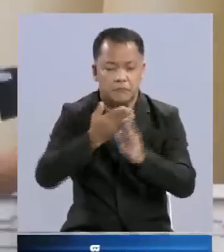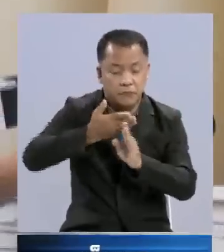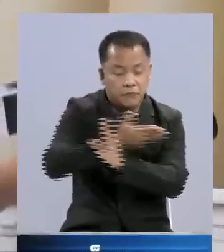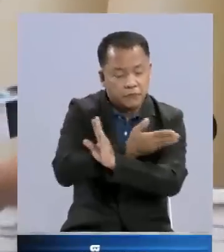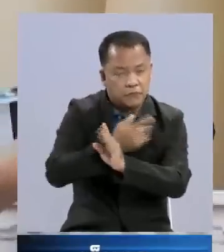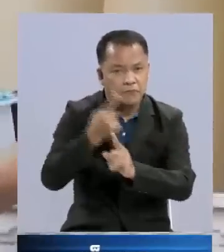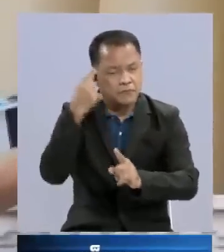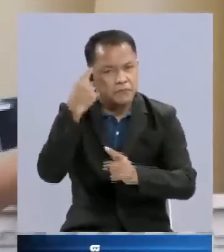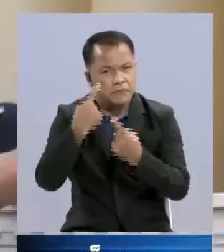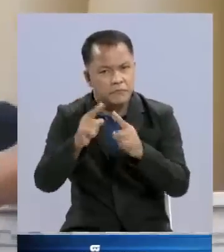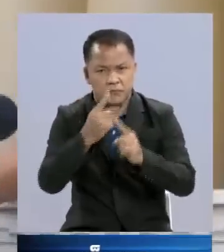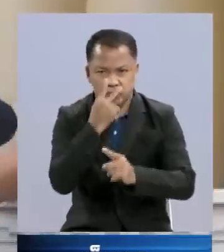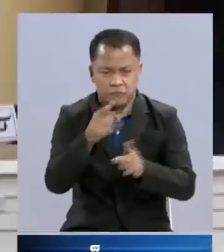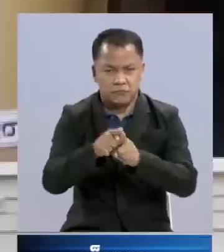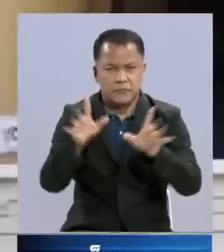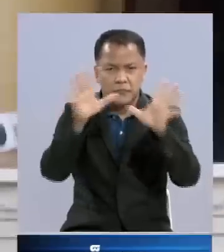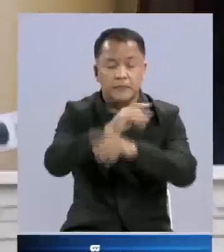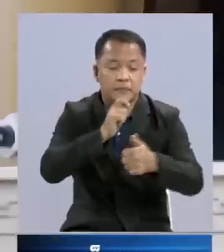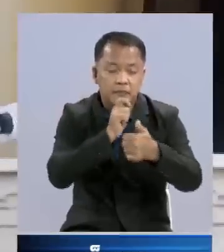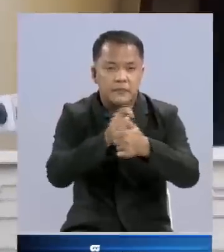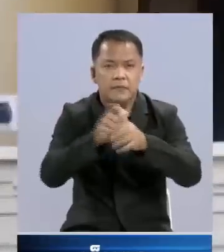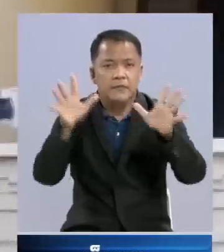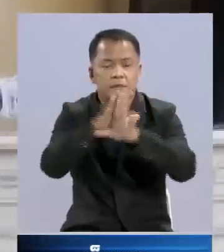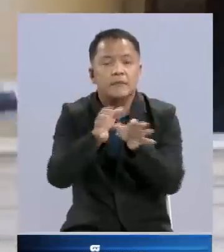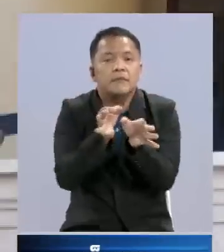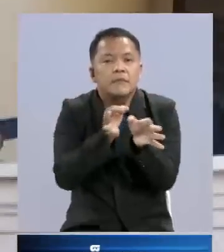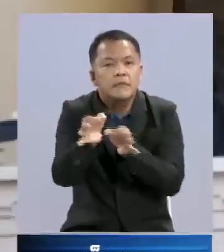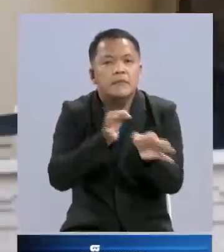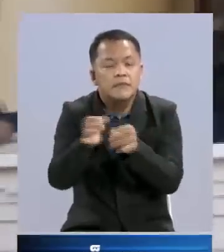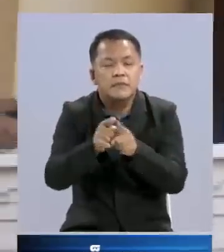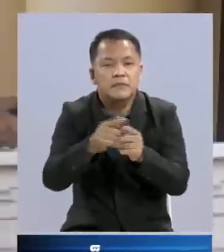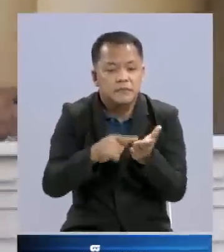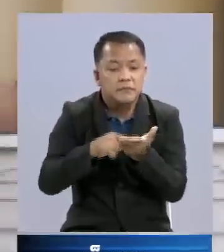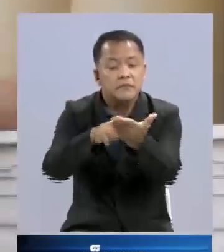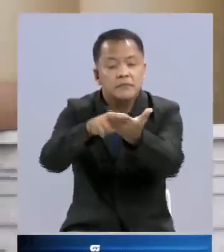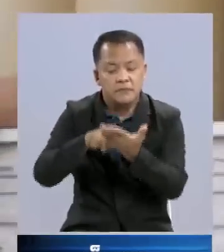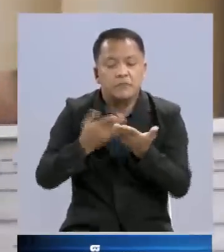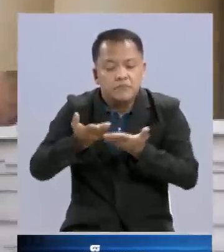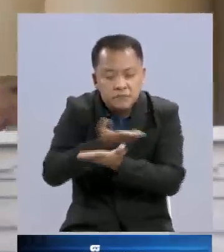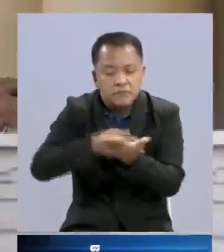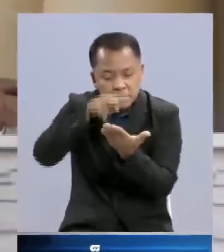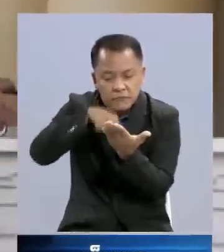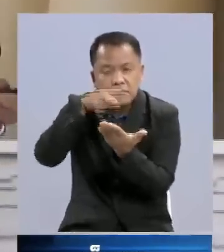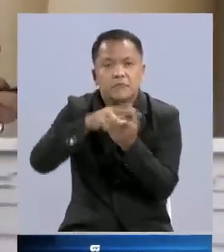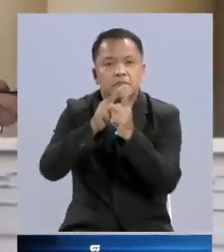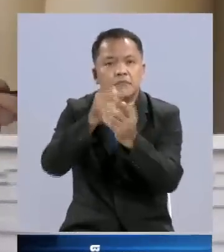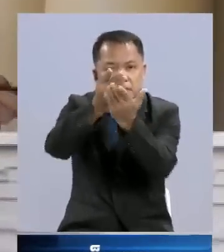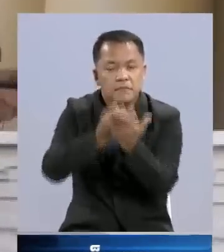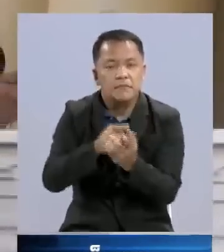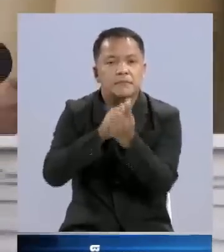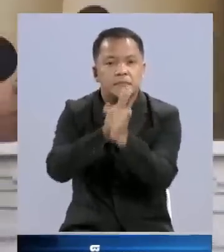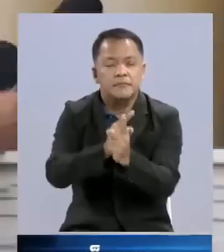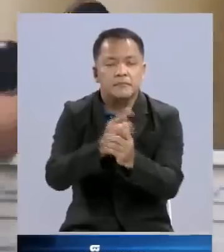ไปนั่นอีกเนี่ยนะครับที่มองว่าเหมือนแบบให้สัมภาษณ์ในลักษณะเหมือนชี้ช่องอ่ะไอ้เรื่องที่ยื่นมาสอบก็ต้องพิจารณาวินิจฉัยเป็นเรื่องๆไปอะไร